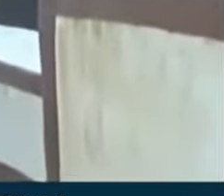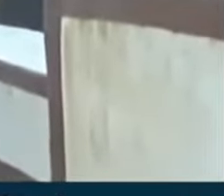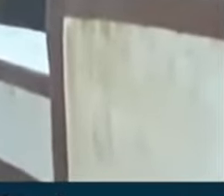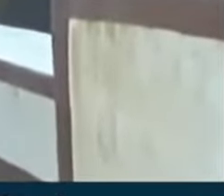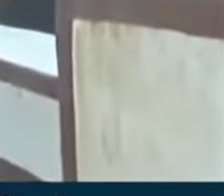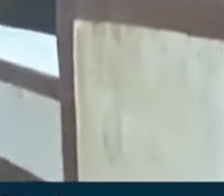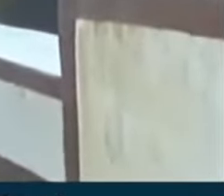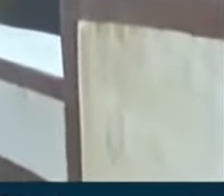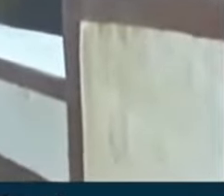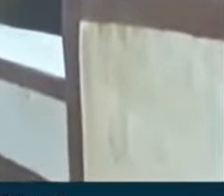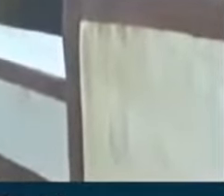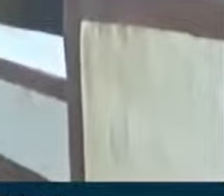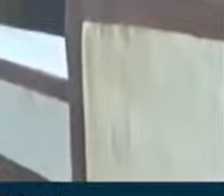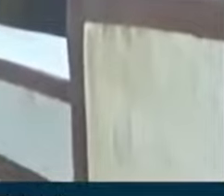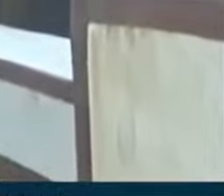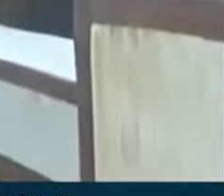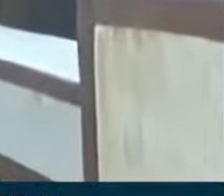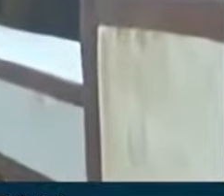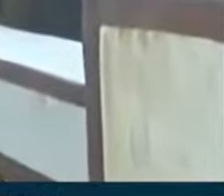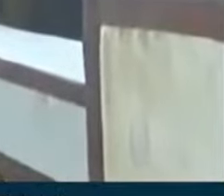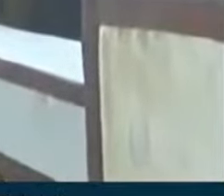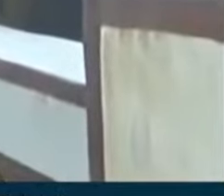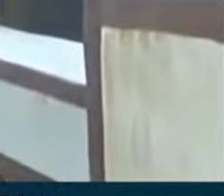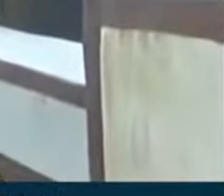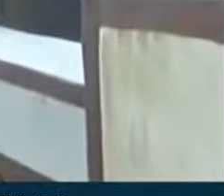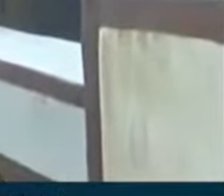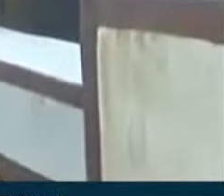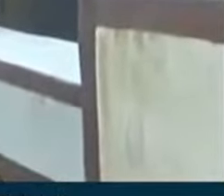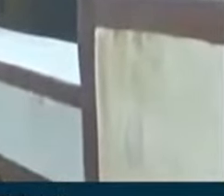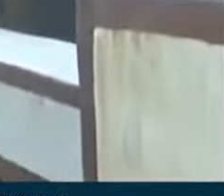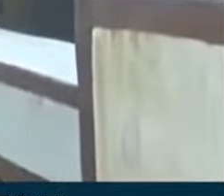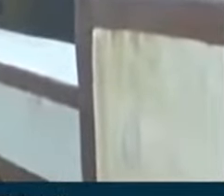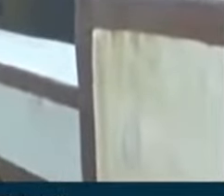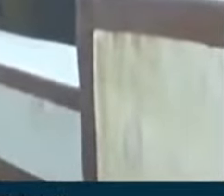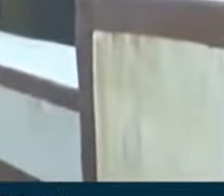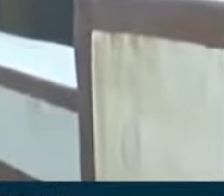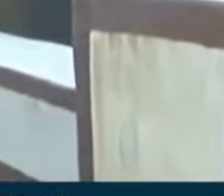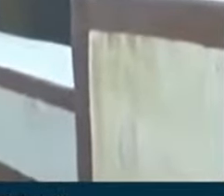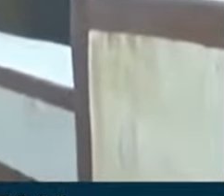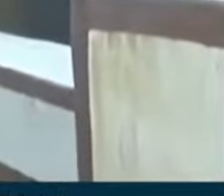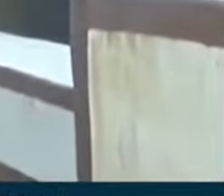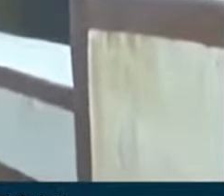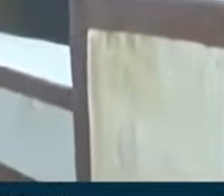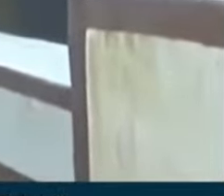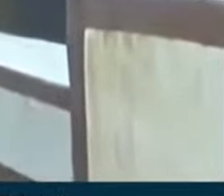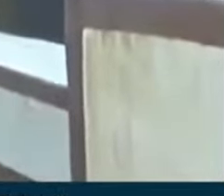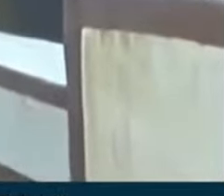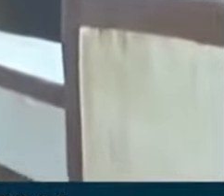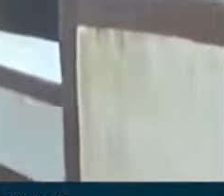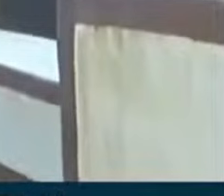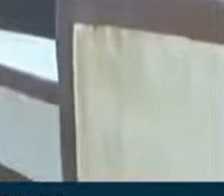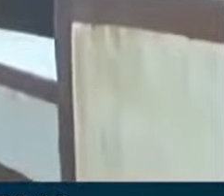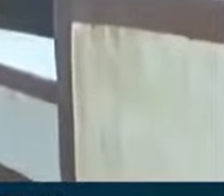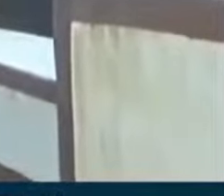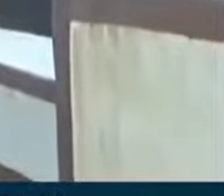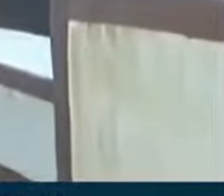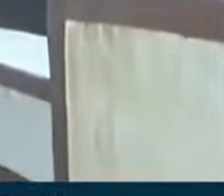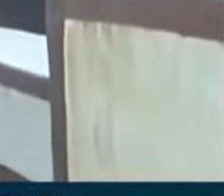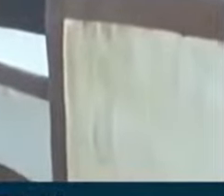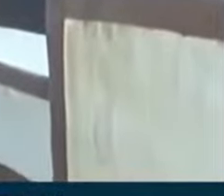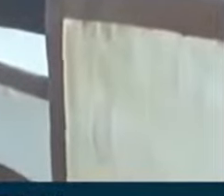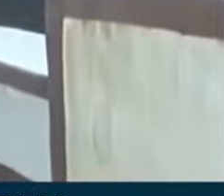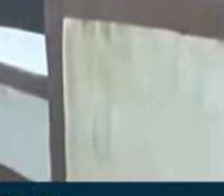tidak tertolong Kalau pamitnya dari rumah itu mau apa Kalau dari rumah sih